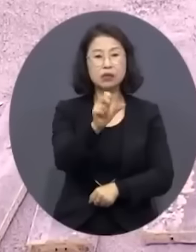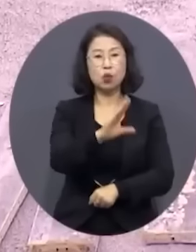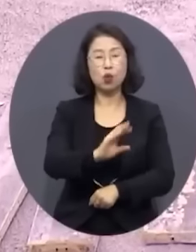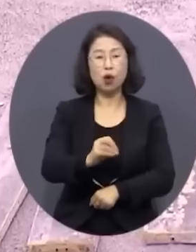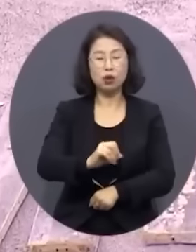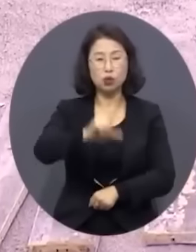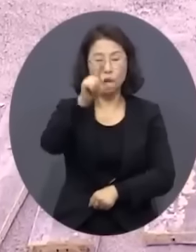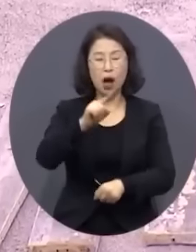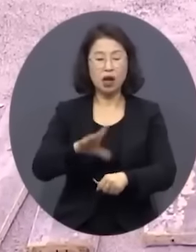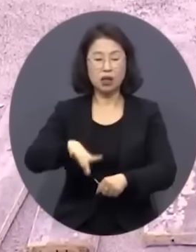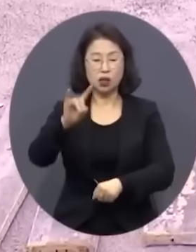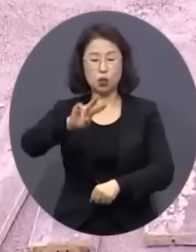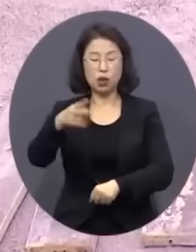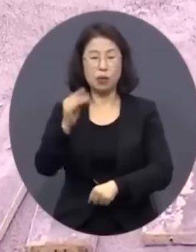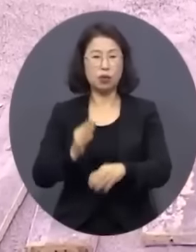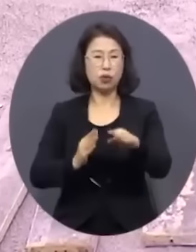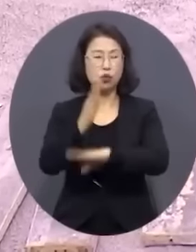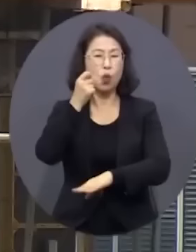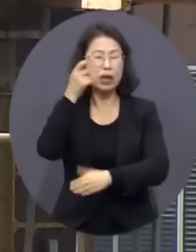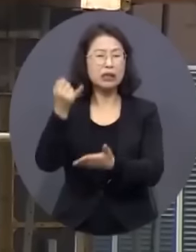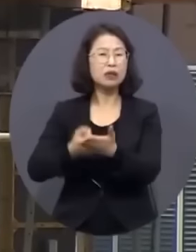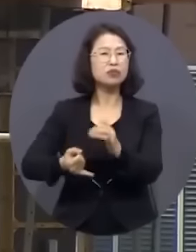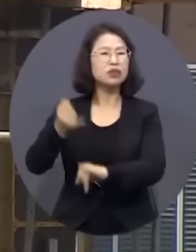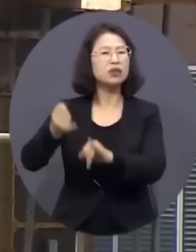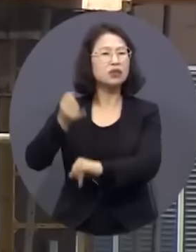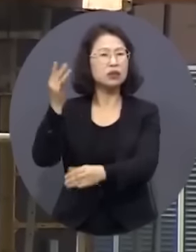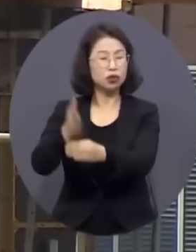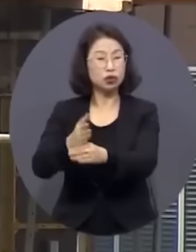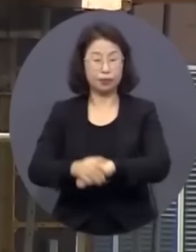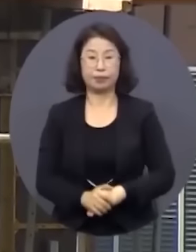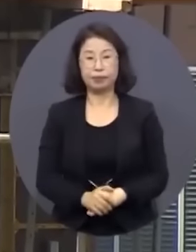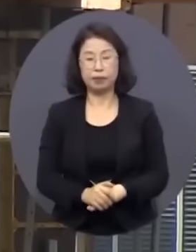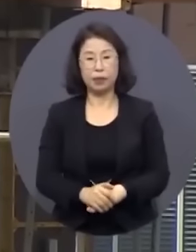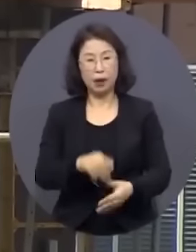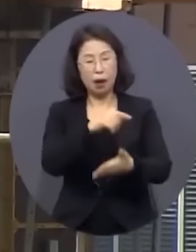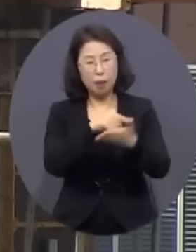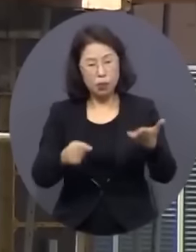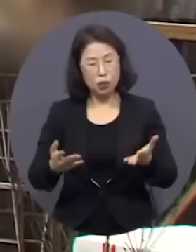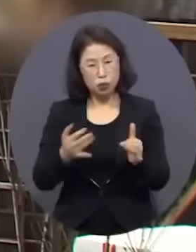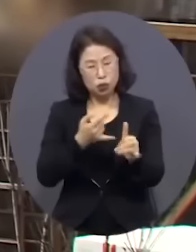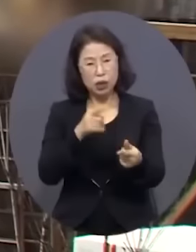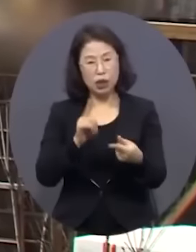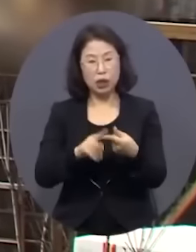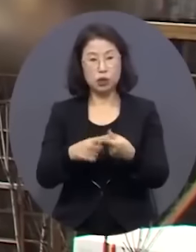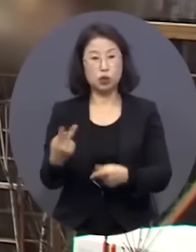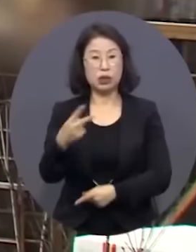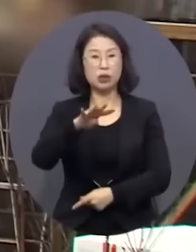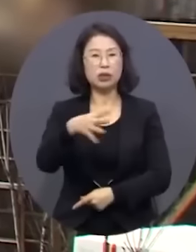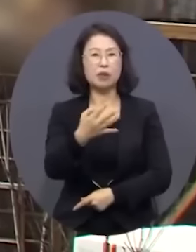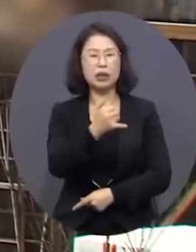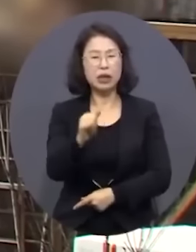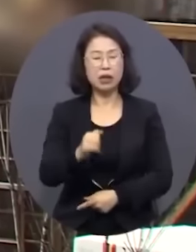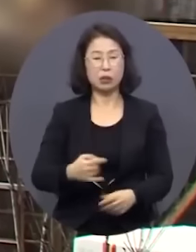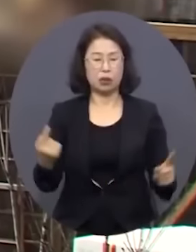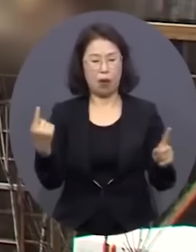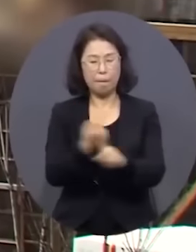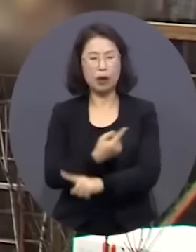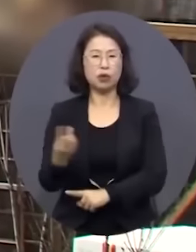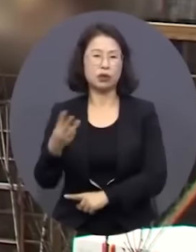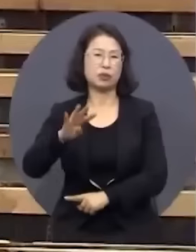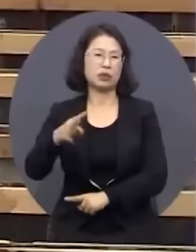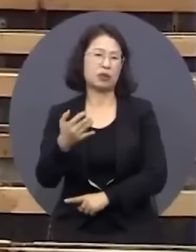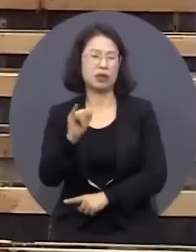처음으로 200억 원을 넘어섰습니다. 체불임금 피해 노동자도 2,400여 명에서 3,300여